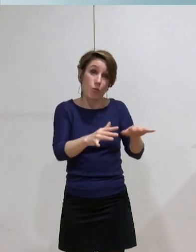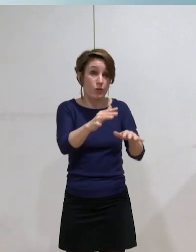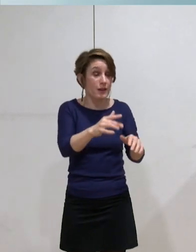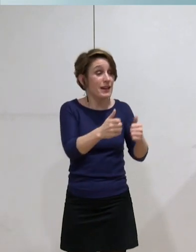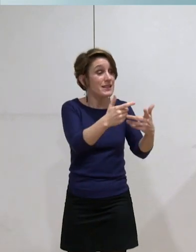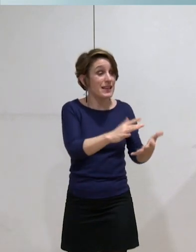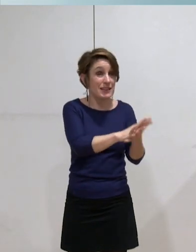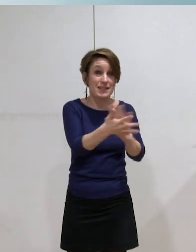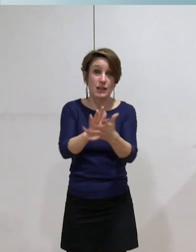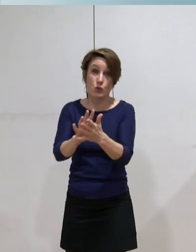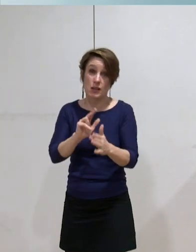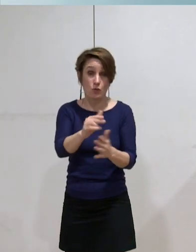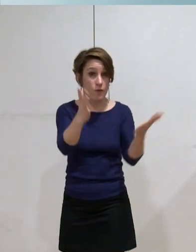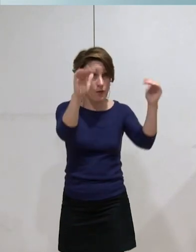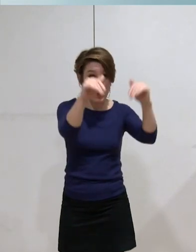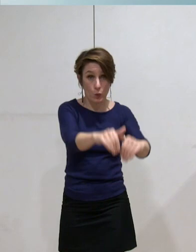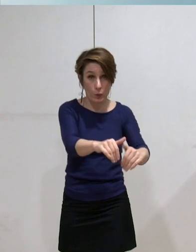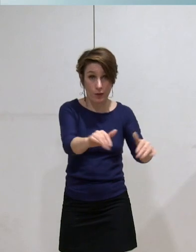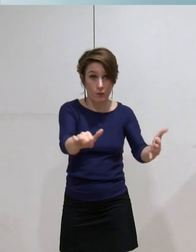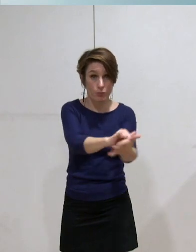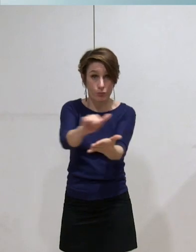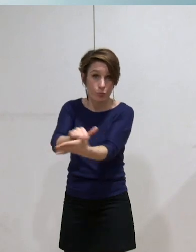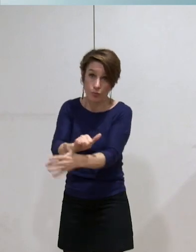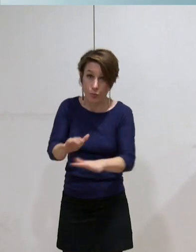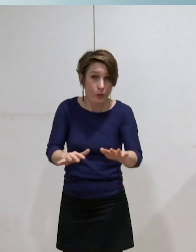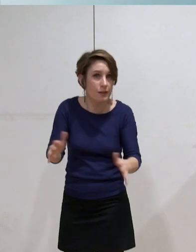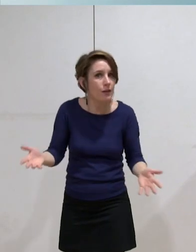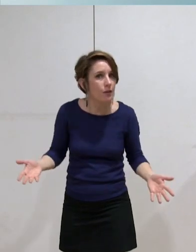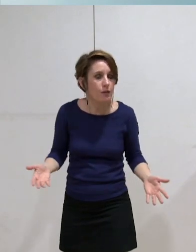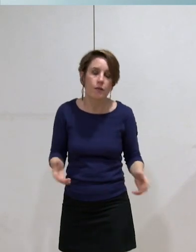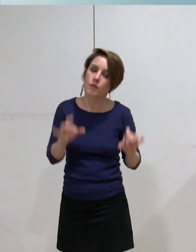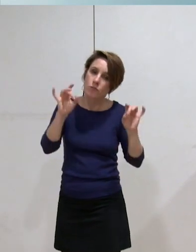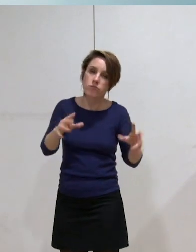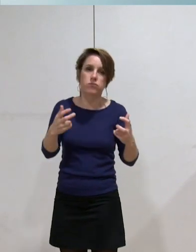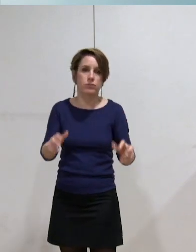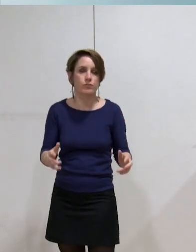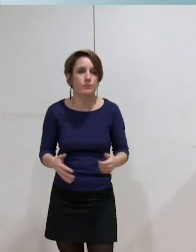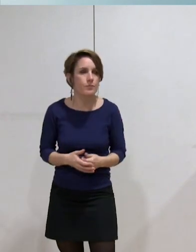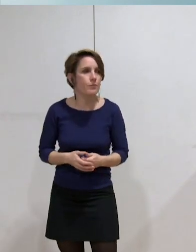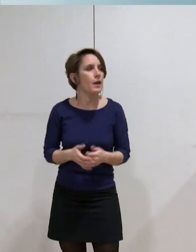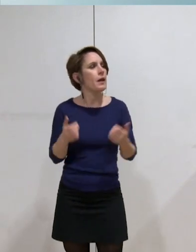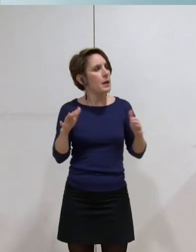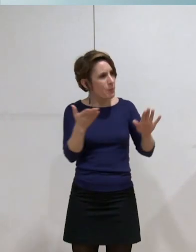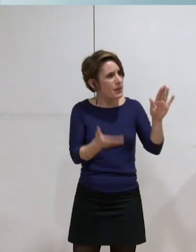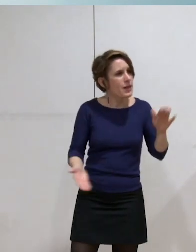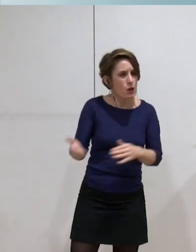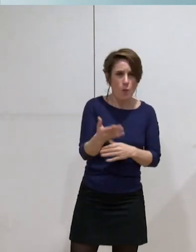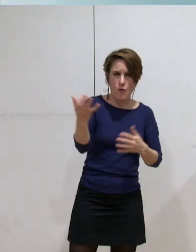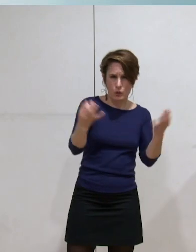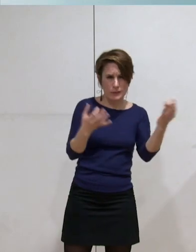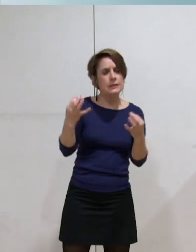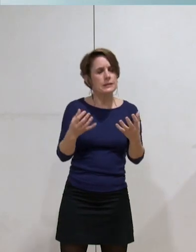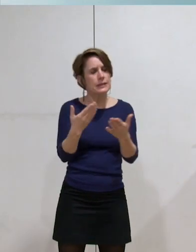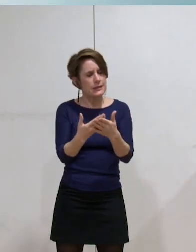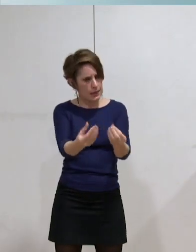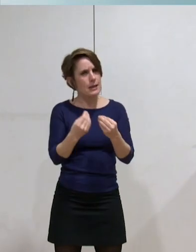d'entre elles et bien certaines allent allit disparaître ce qui est plus troublant maintenant dans vos propos et ce qui m'inquiète